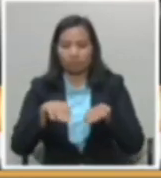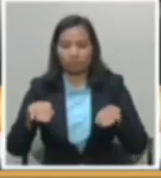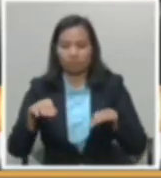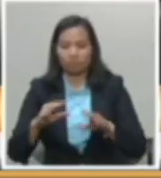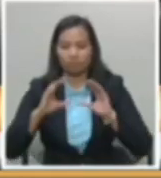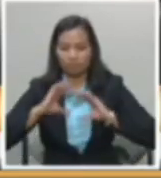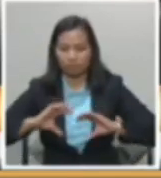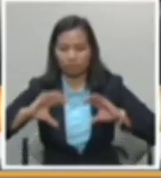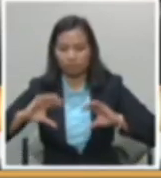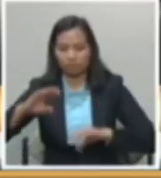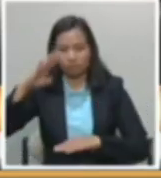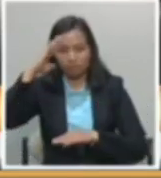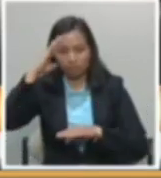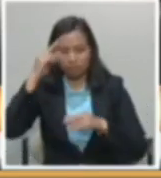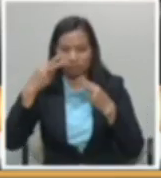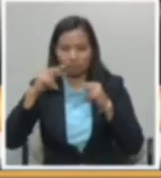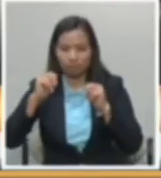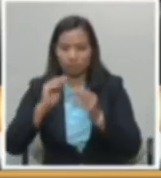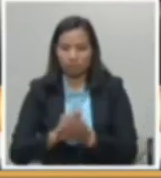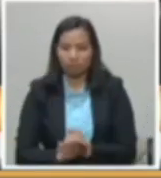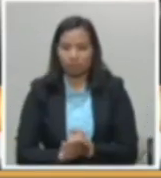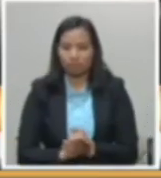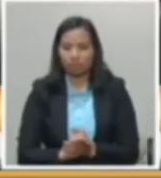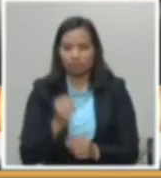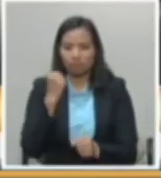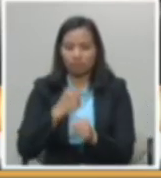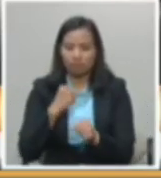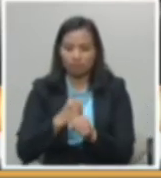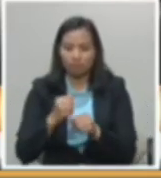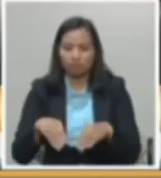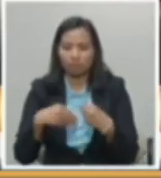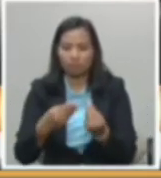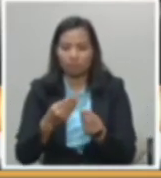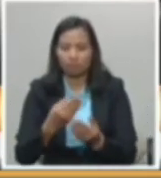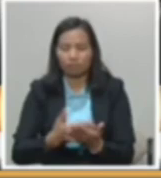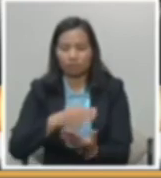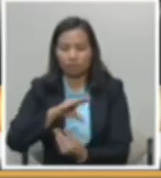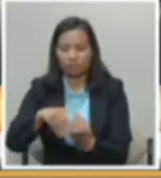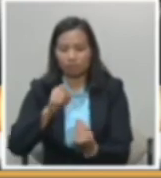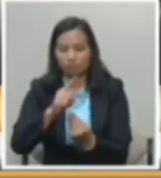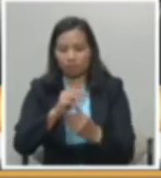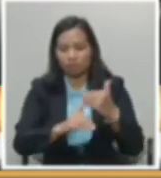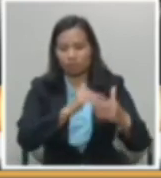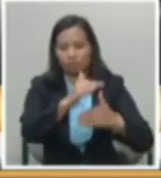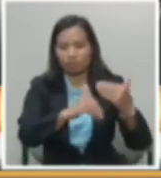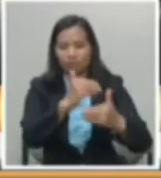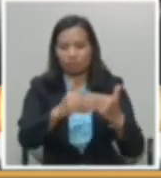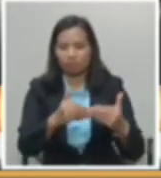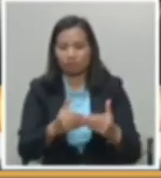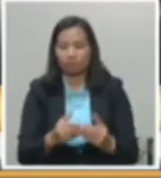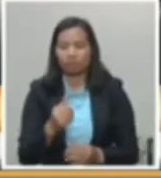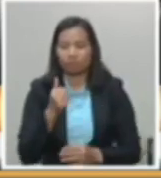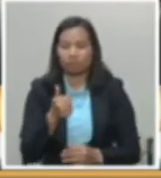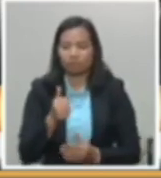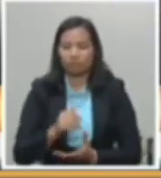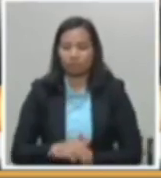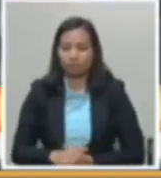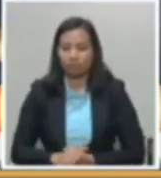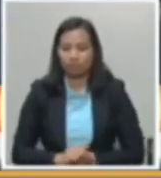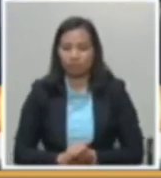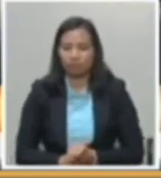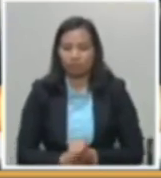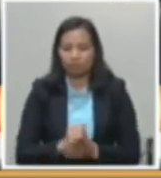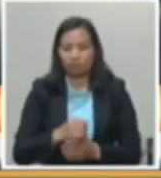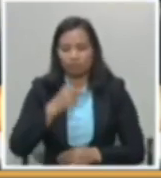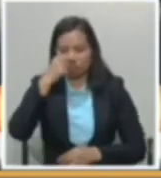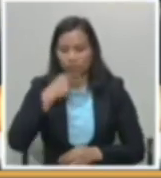รัฐบาลพลเอกประยุทธ์ยังไม่มีศักยภาพทำให้เศรษฐกิจไทยเติบโตในระดับที่ควรจะเป็นได้และประเทศ